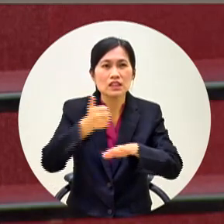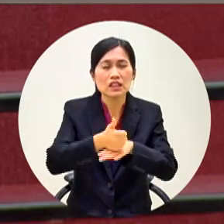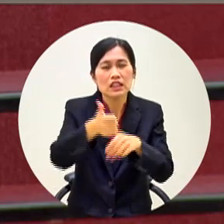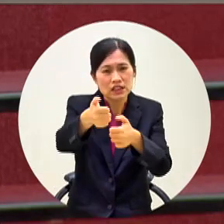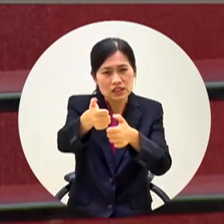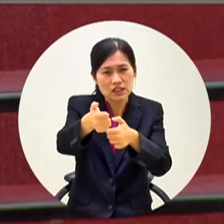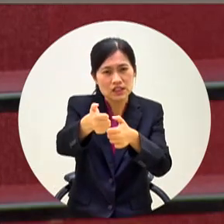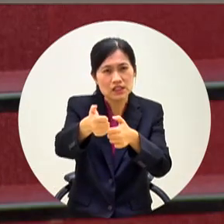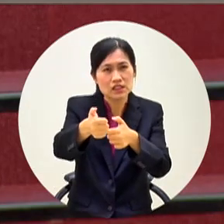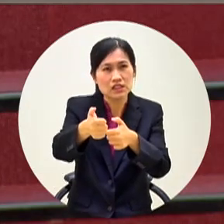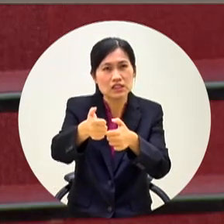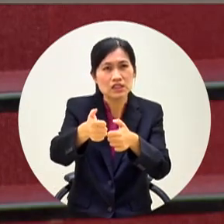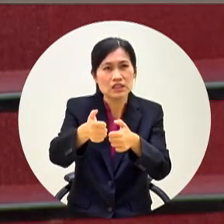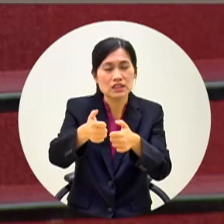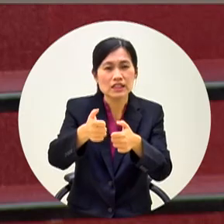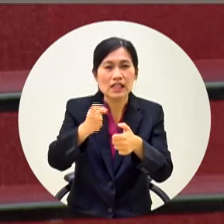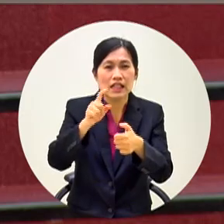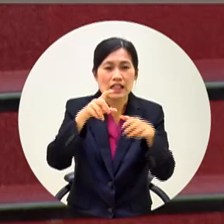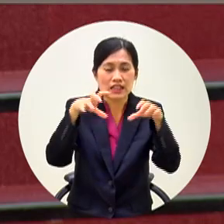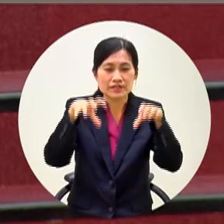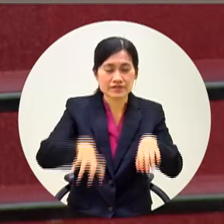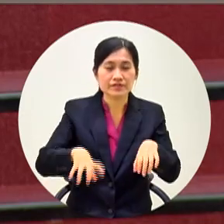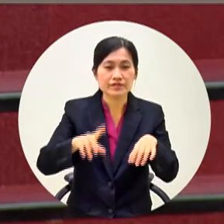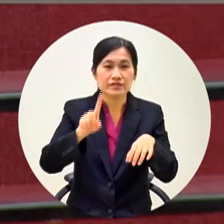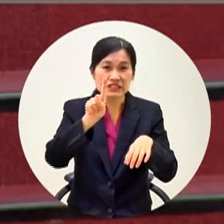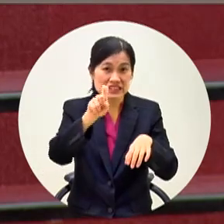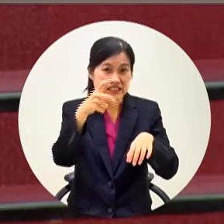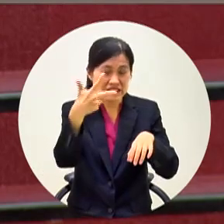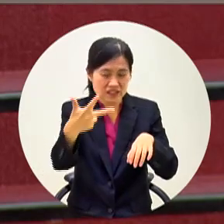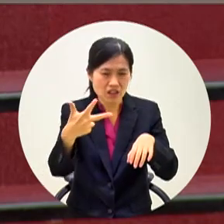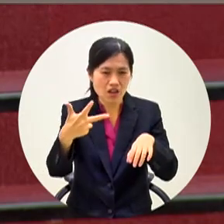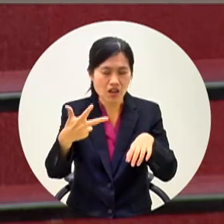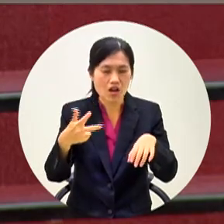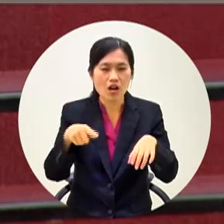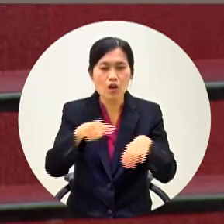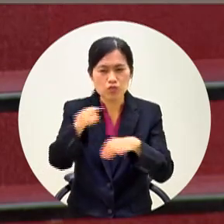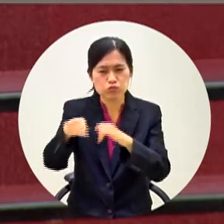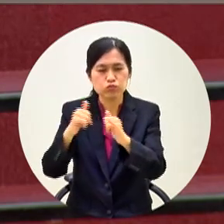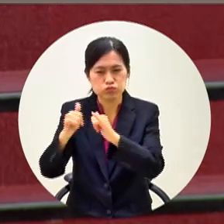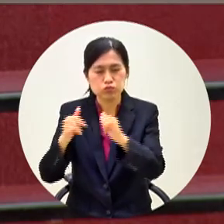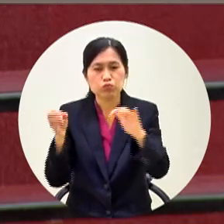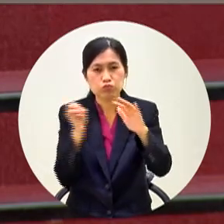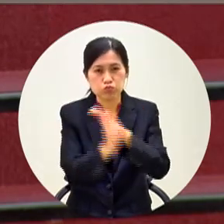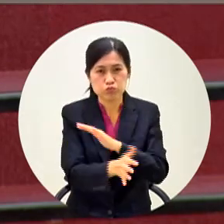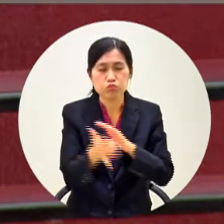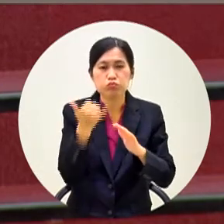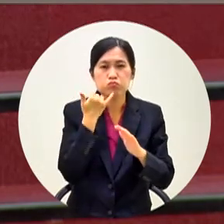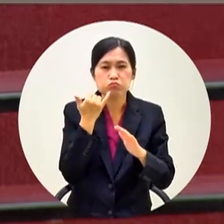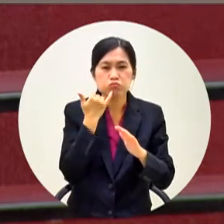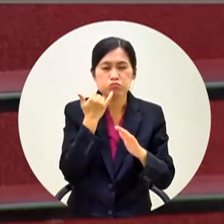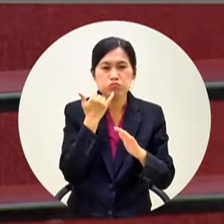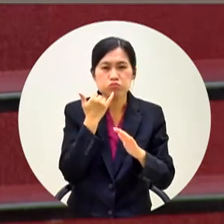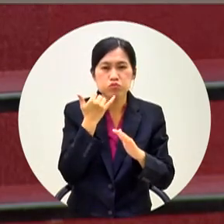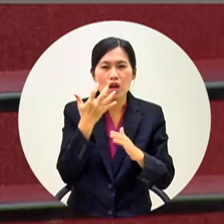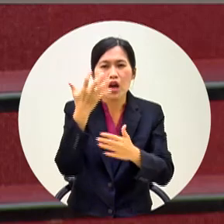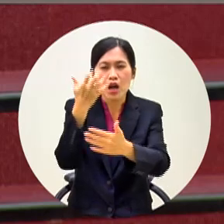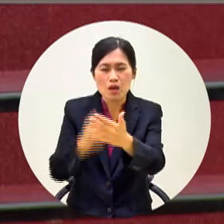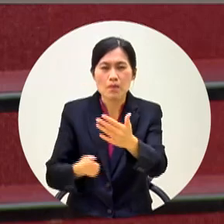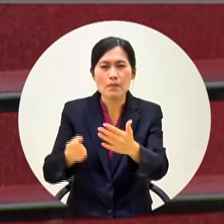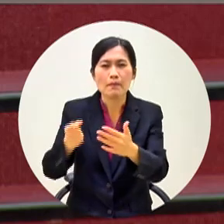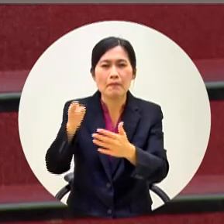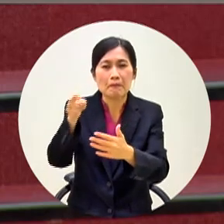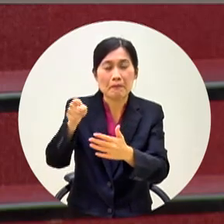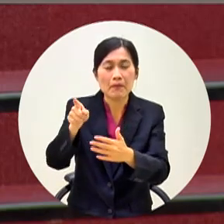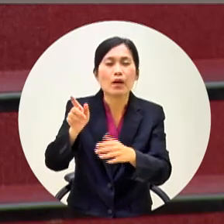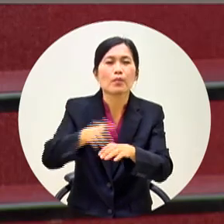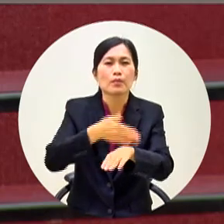见，把1704把它纳进来，不会让迁村剩下某几户还遗留在那个地方。那所以呢，这些